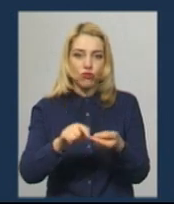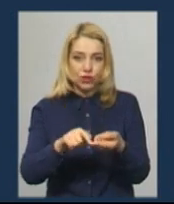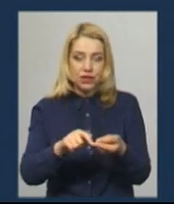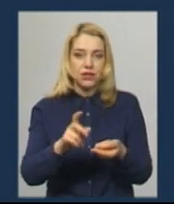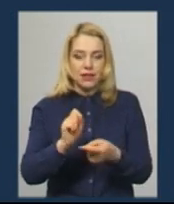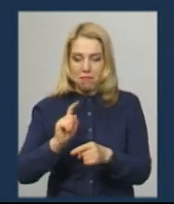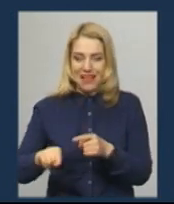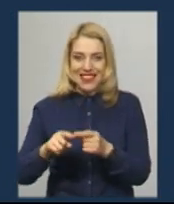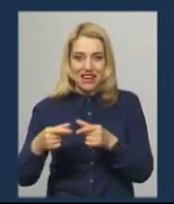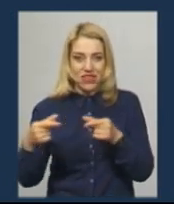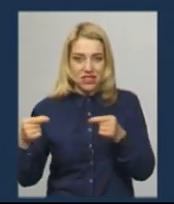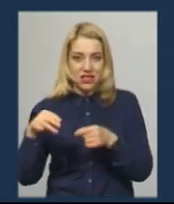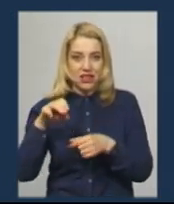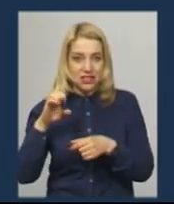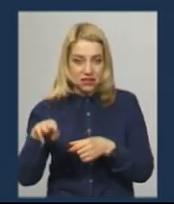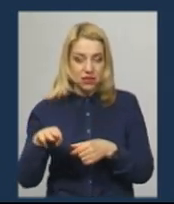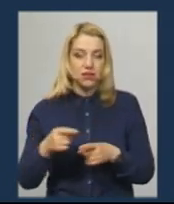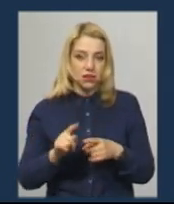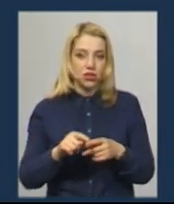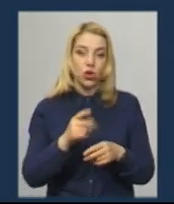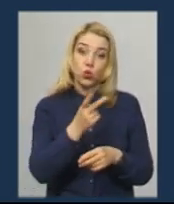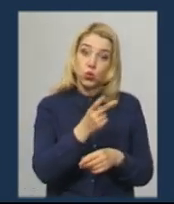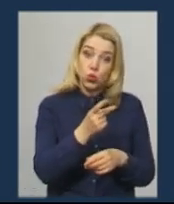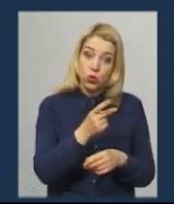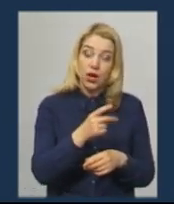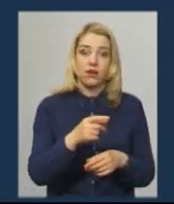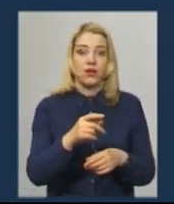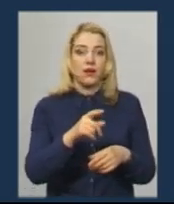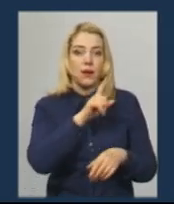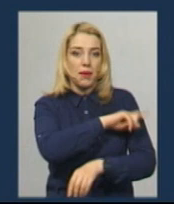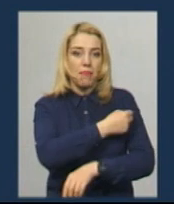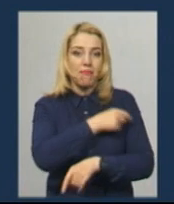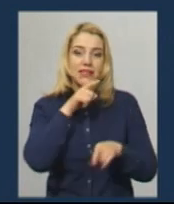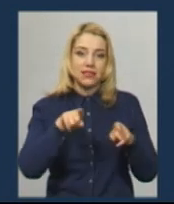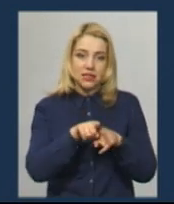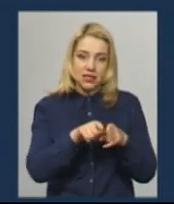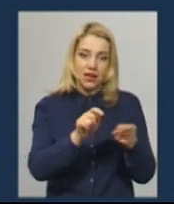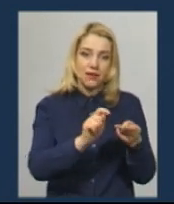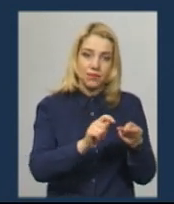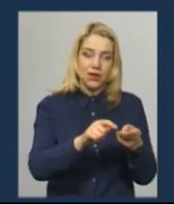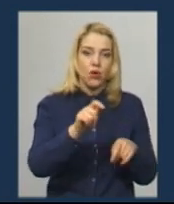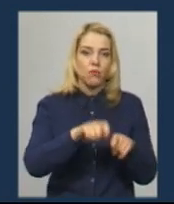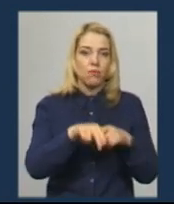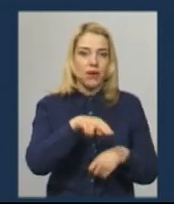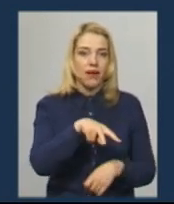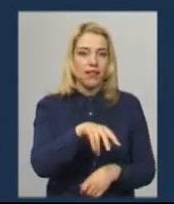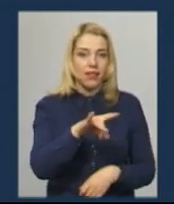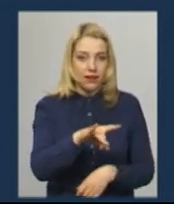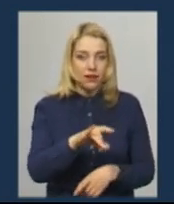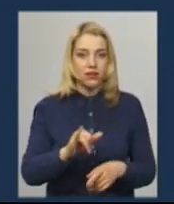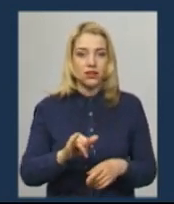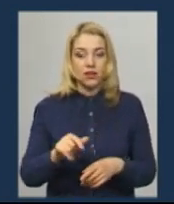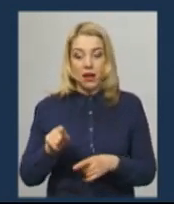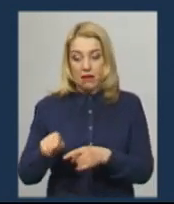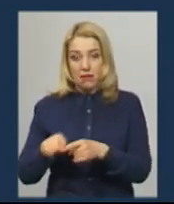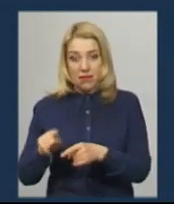прийшла знову ж таки медсестра і взяла вже тест на ПЛР. Через дві чи три години мені повідомили, що миттєвий тест